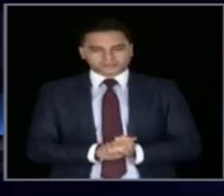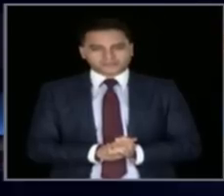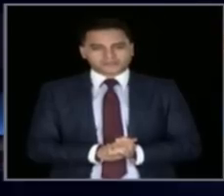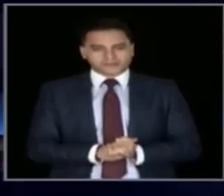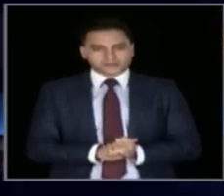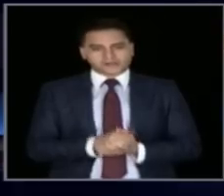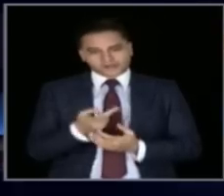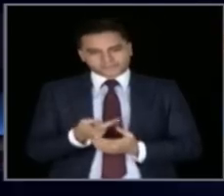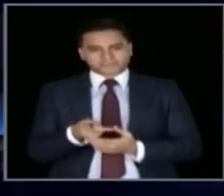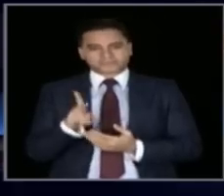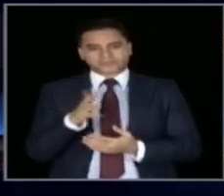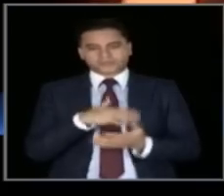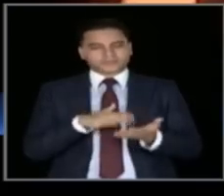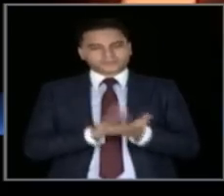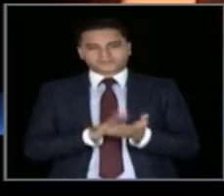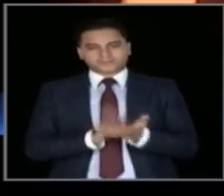لا وعلاء بيسقفني